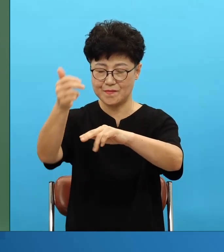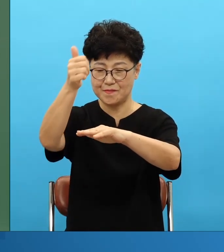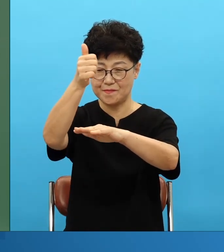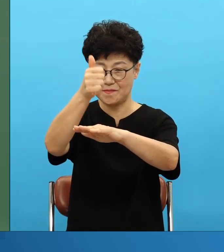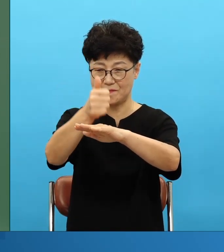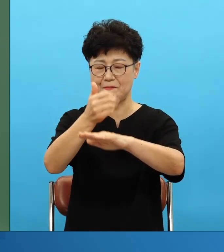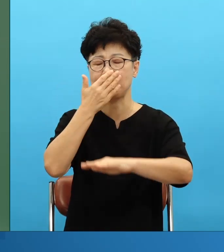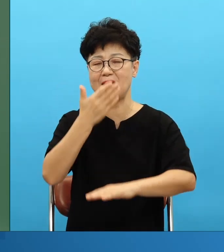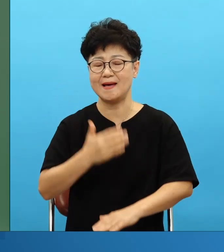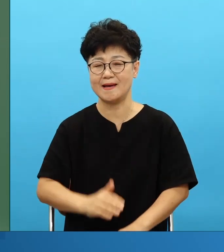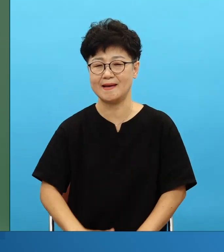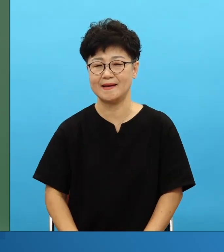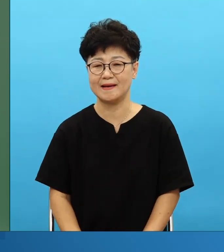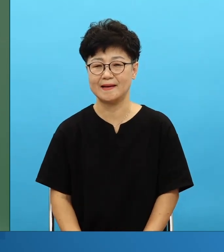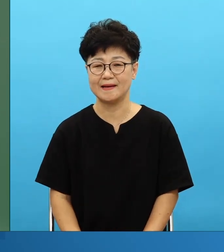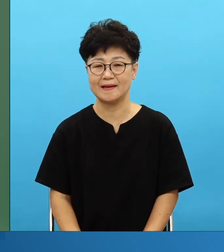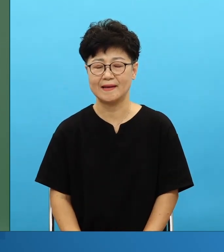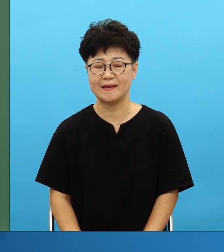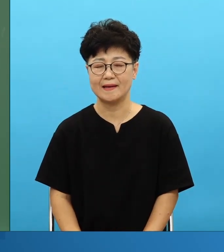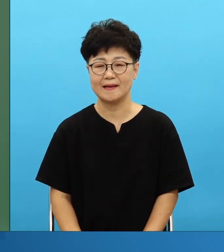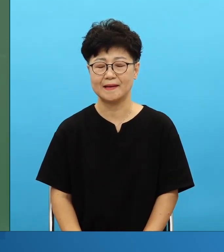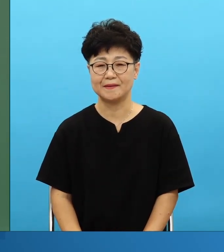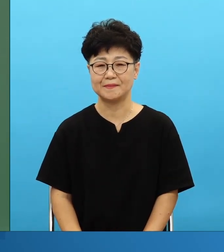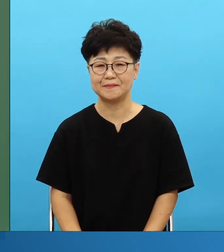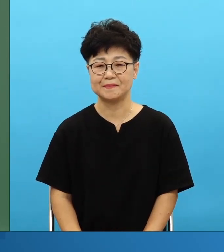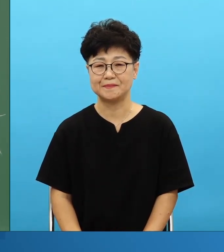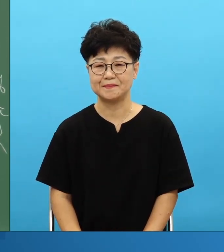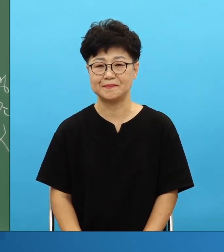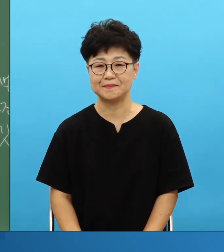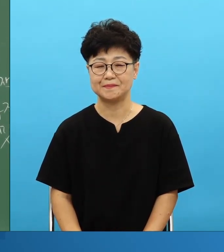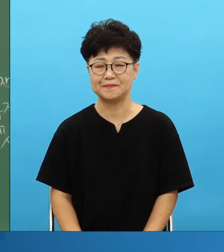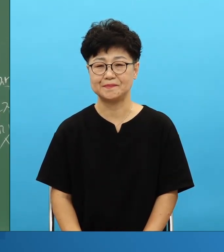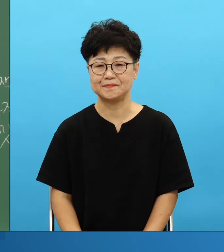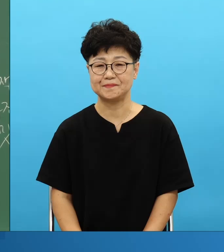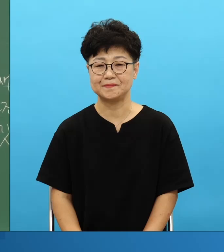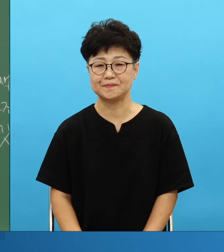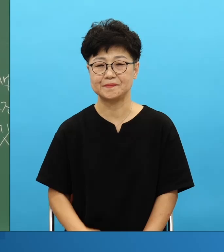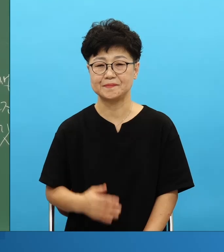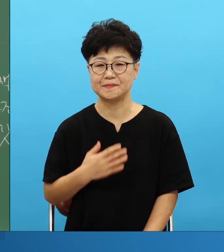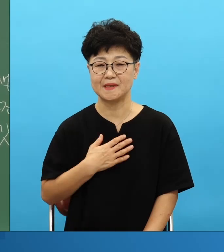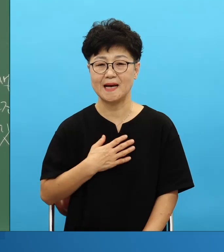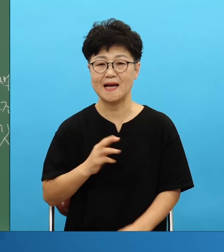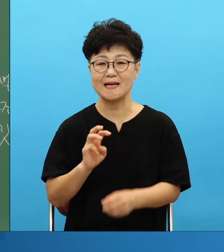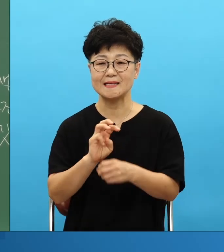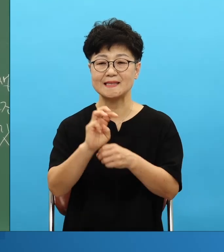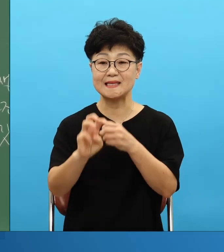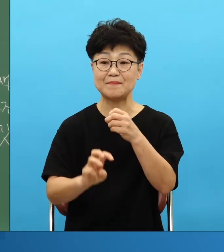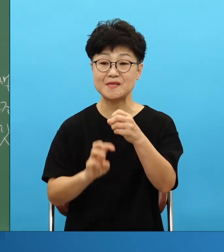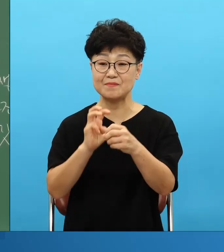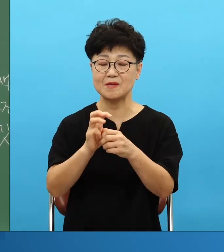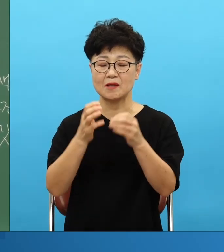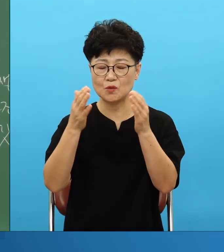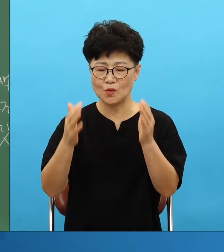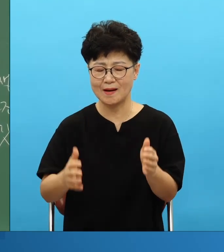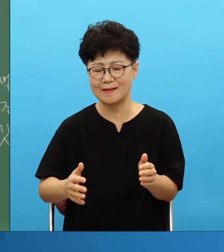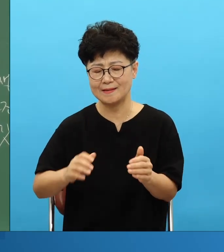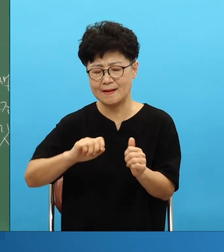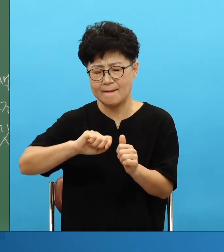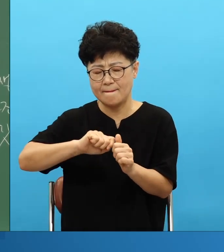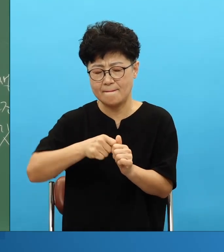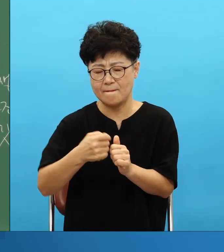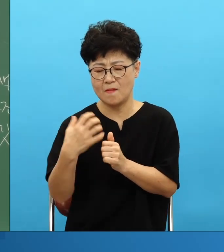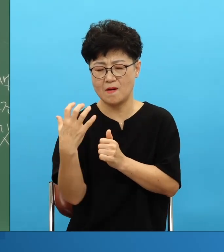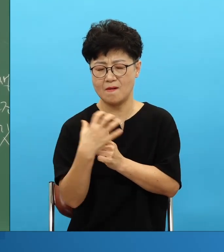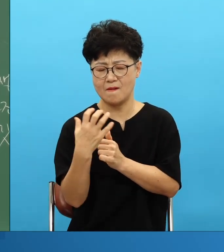싹 다 그랬습니다. They were all like that. 30년 동안을 제가 핍박받고 원망을 받았습니다만은 그 사람들은